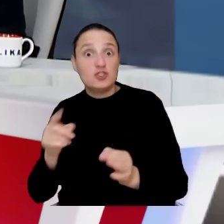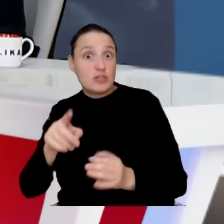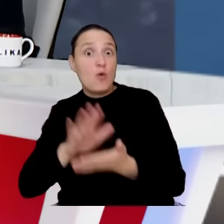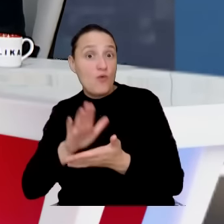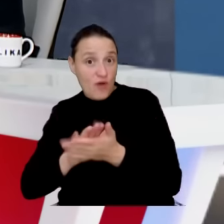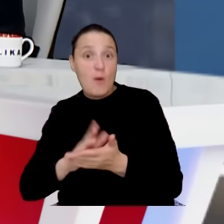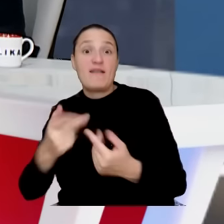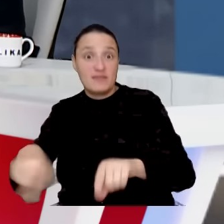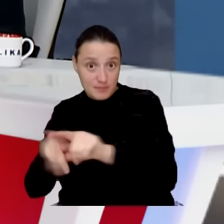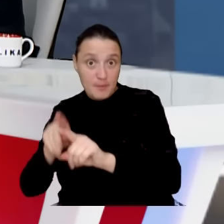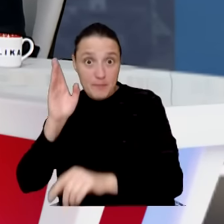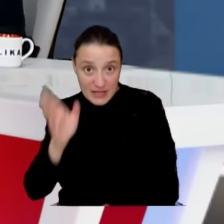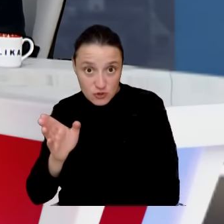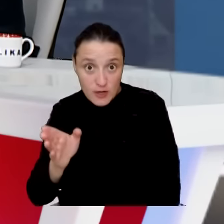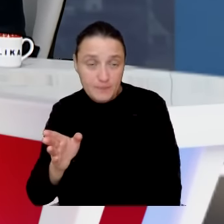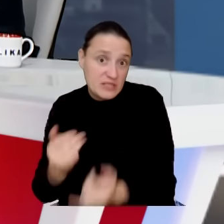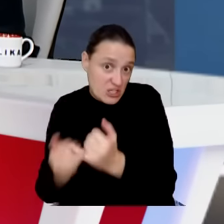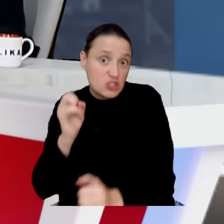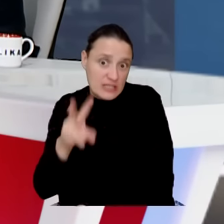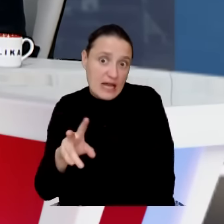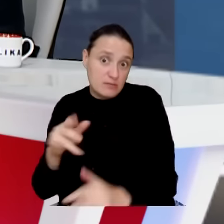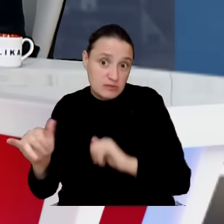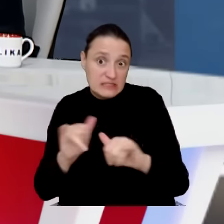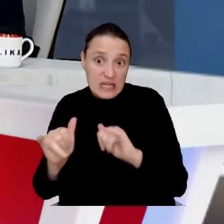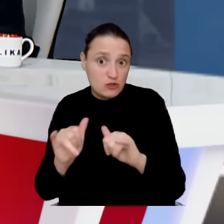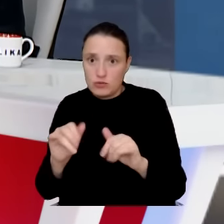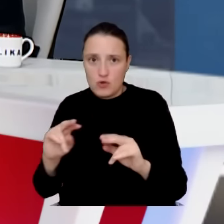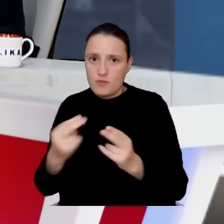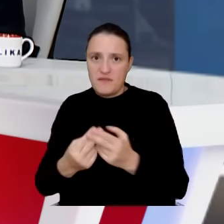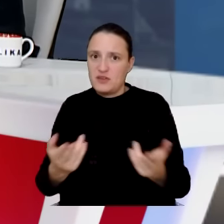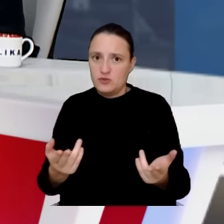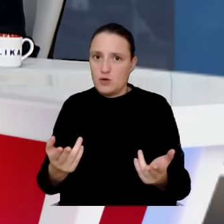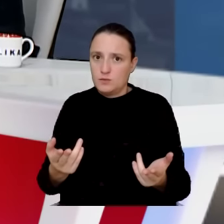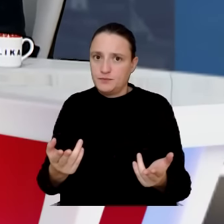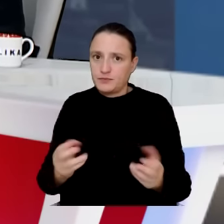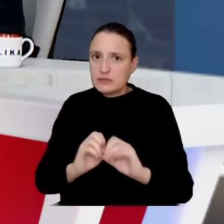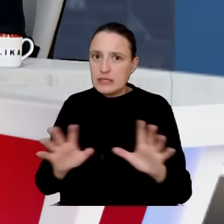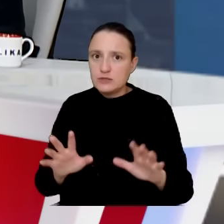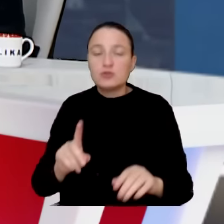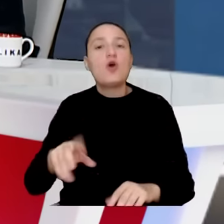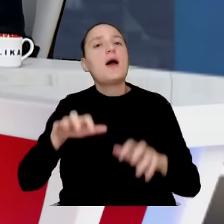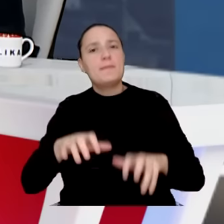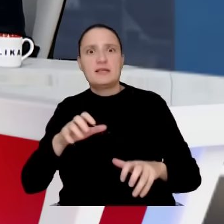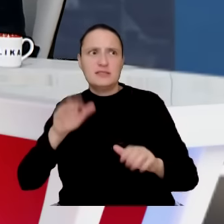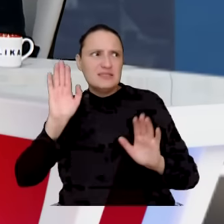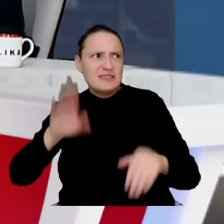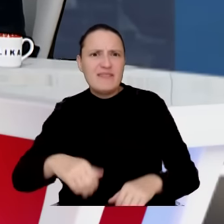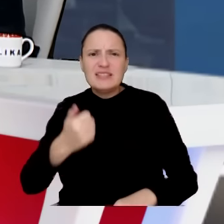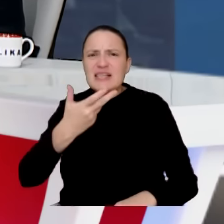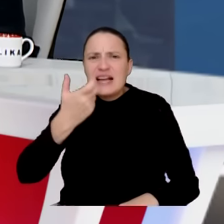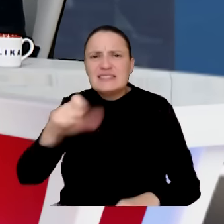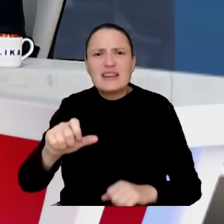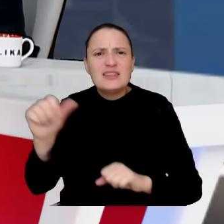uchwały jeżeli ona weszła w życie na co zarząd Tauronu nie odpowiedział jednoznacznie prezes będzie mógł zarabiać nawet kilkaset tysięcy